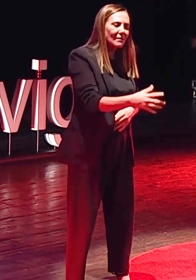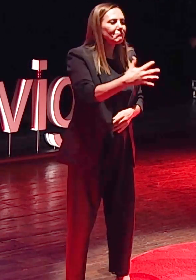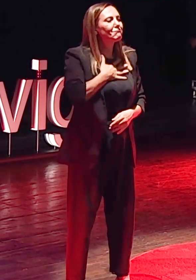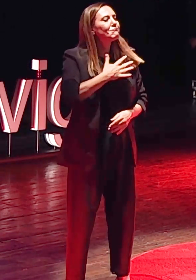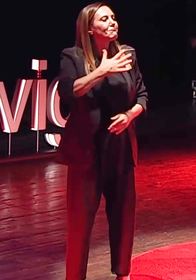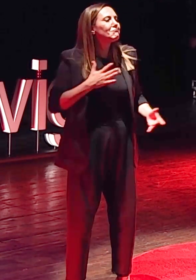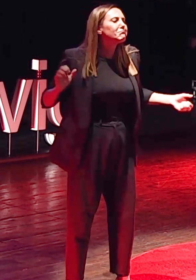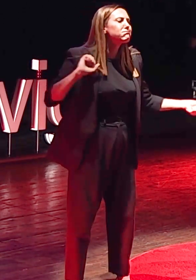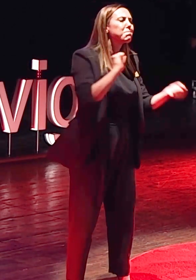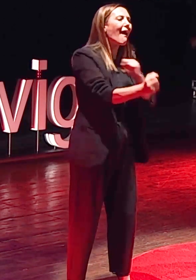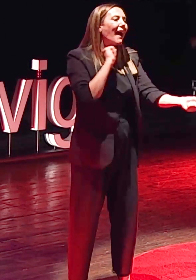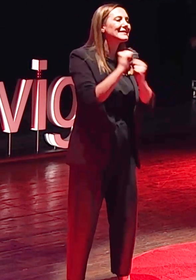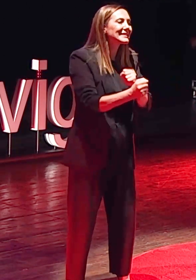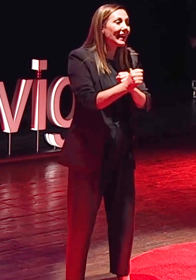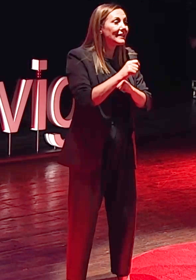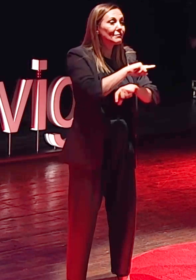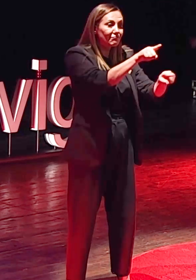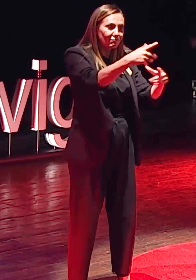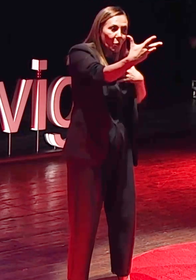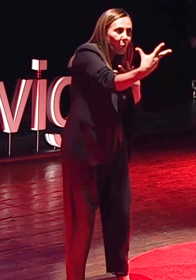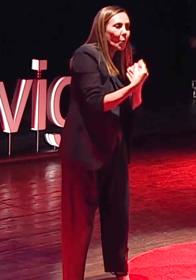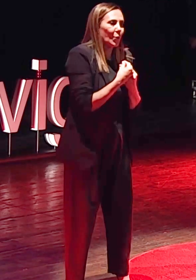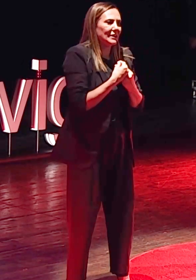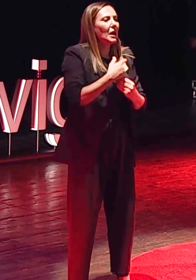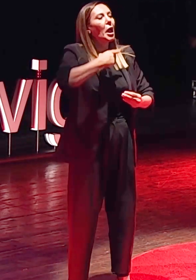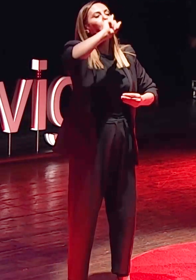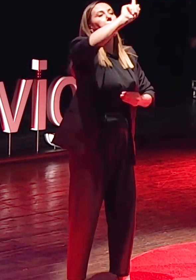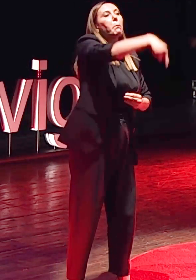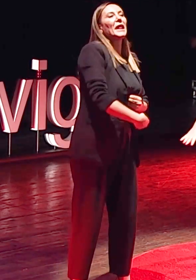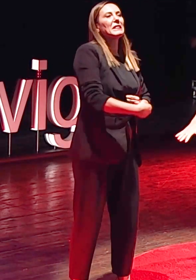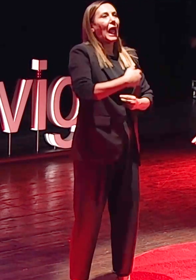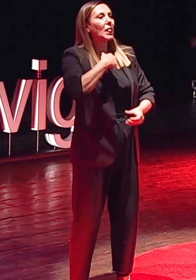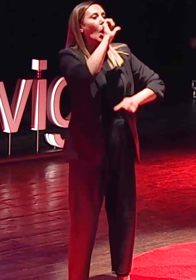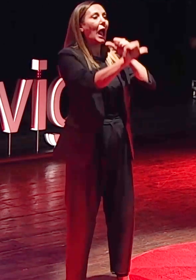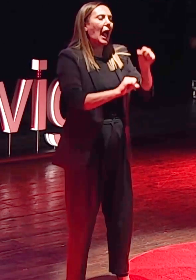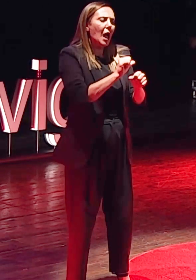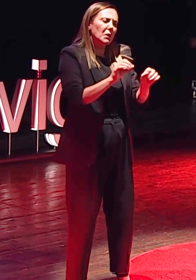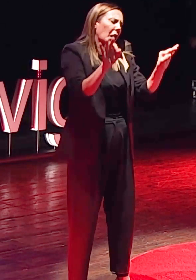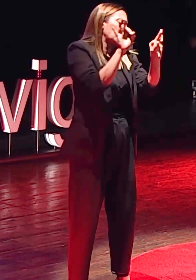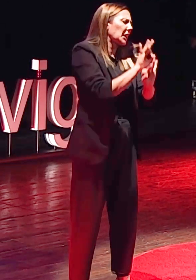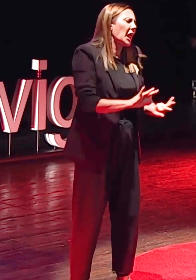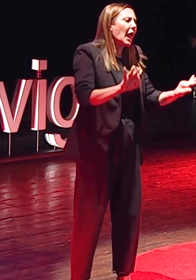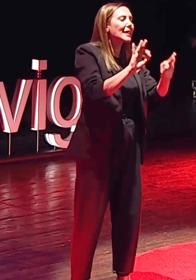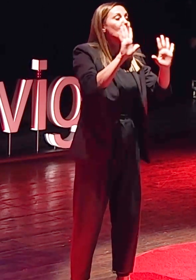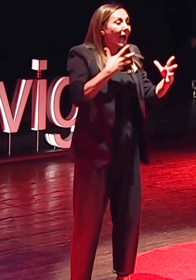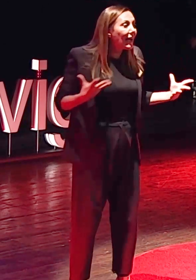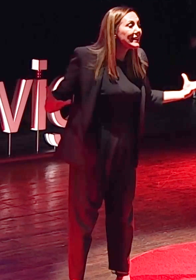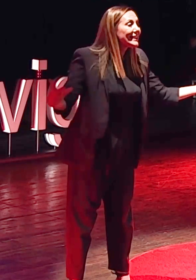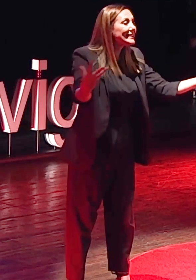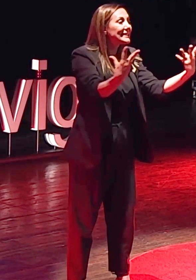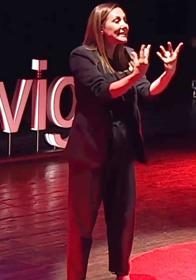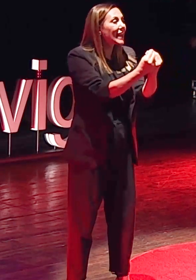battaglia Se volete unitevi a me io non pretendo di cambiare nulla ma se insieme